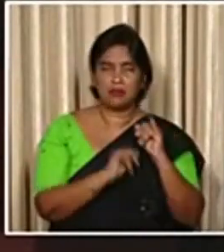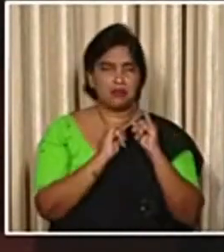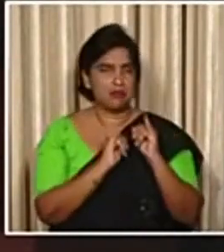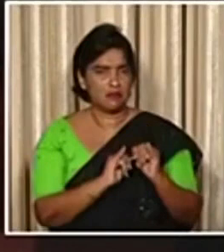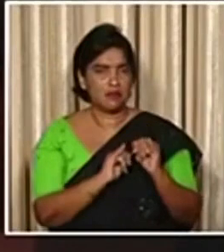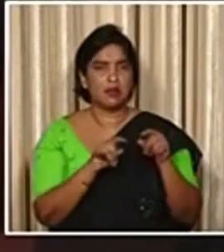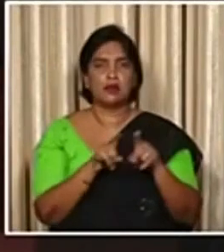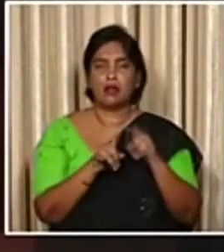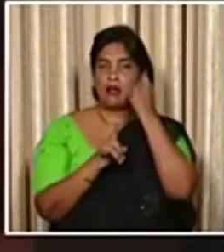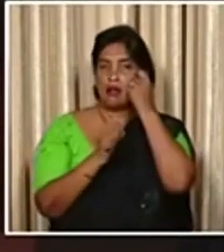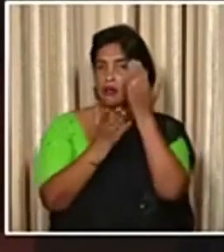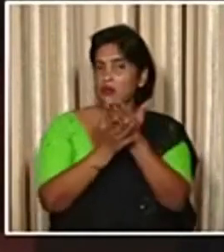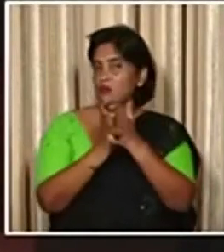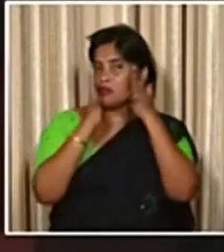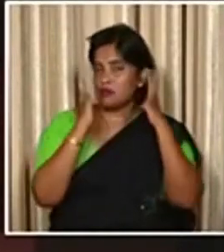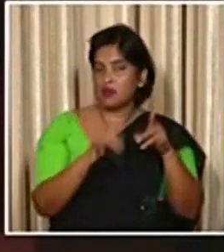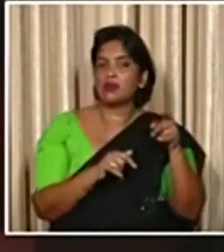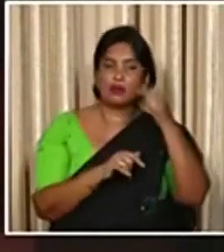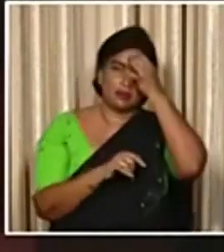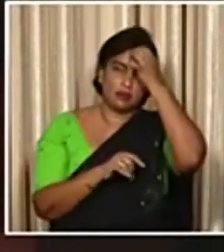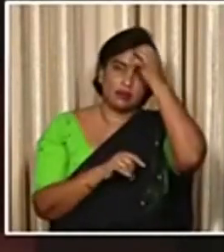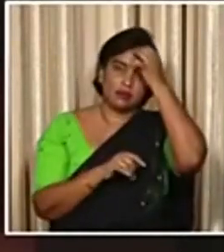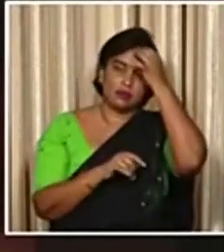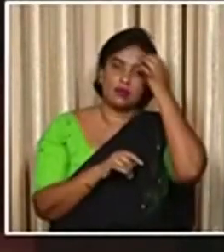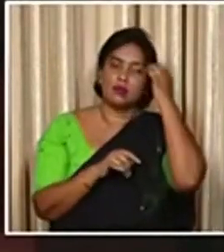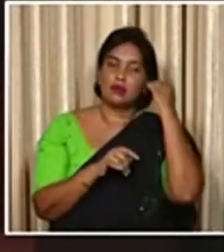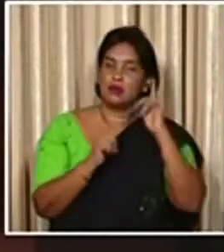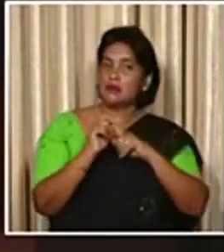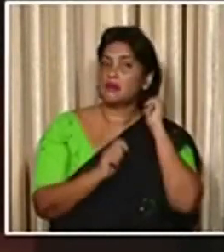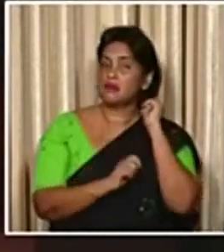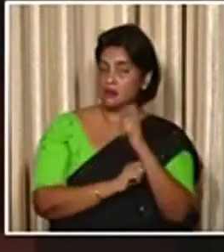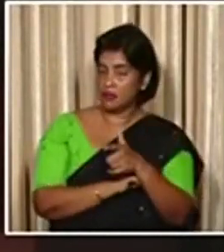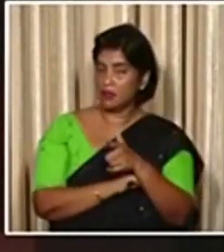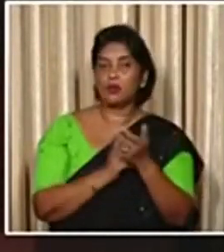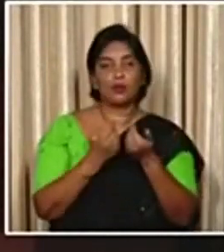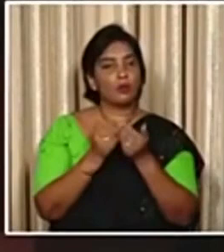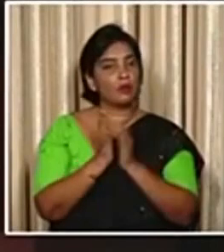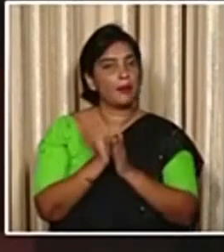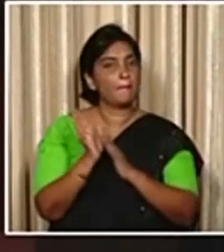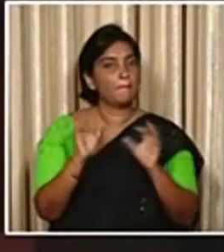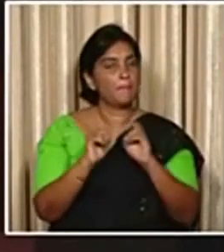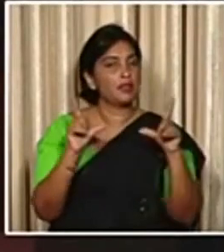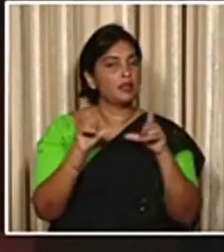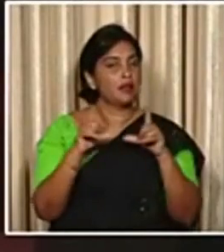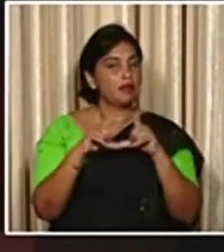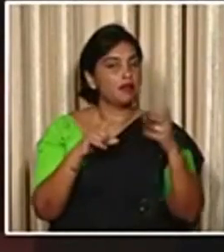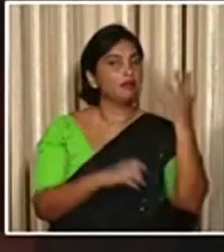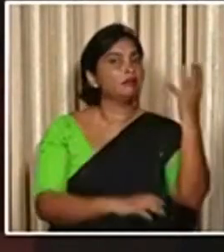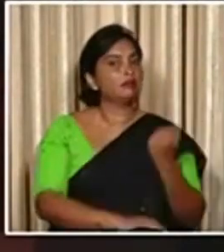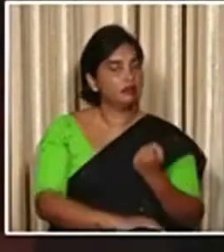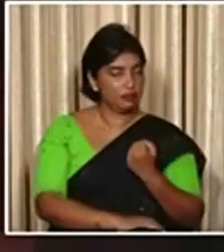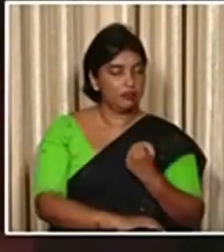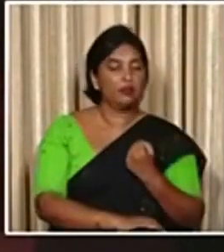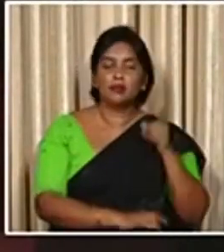අහිතකර යෝජනා රැසක් තිබෙනවා. ඒ කියන්නේ මේ වන්දියක් ගෙවලා තමන්ගේ මාධ්‍ය බලපත්‍රය ලබා